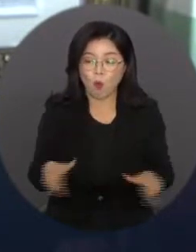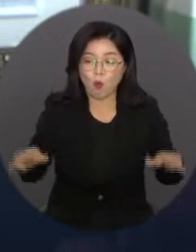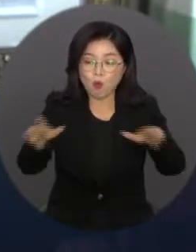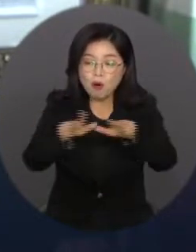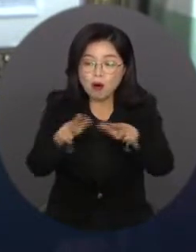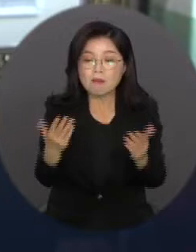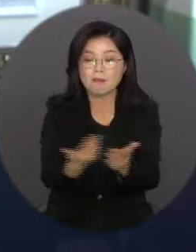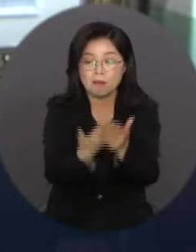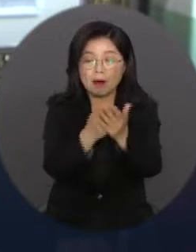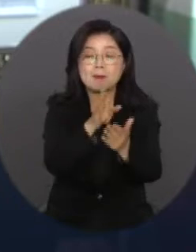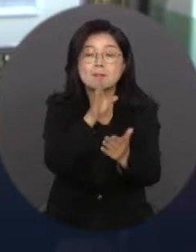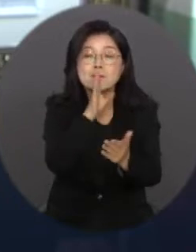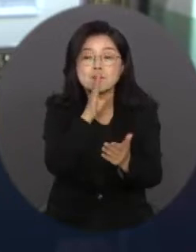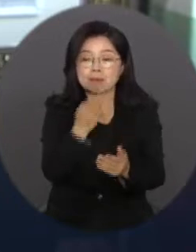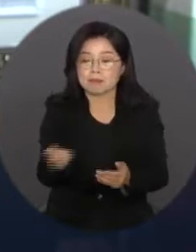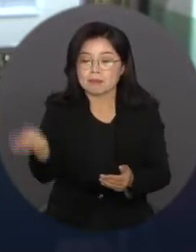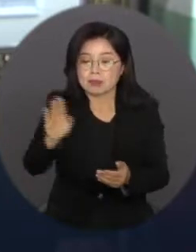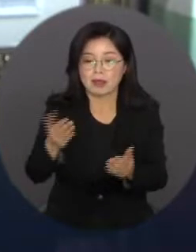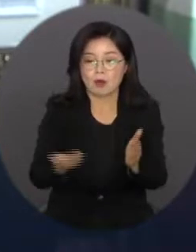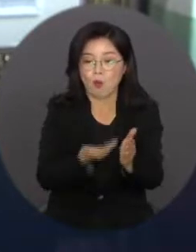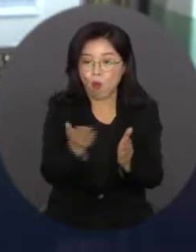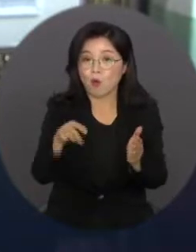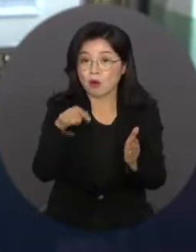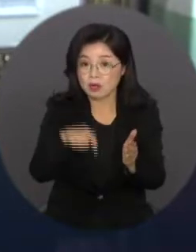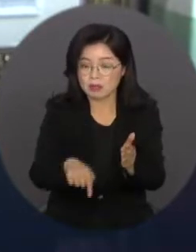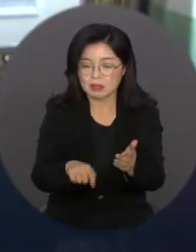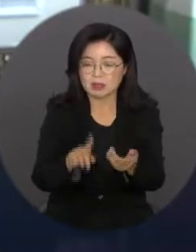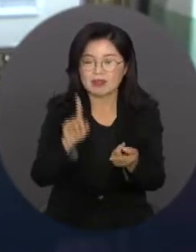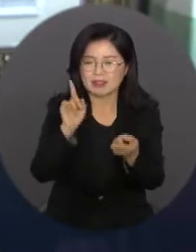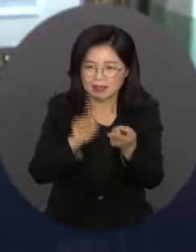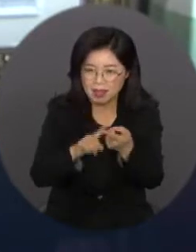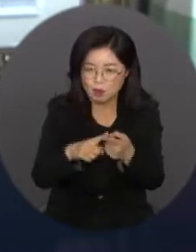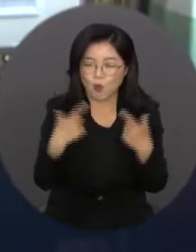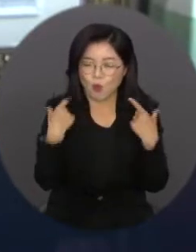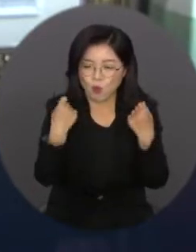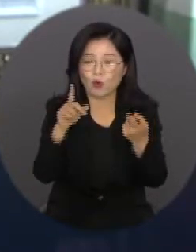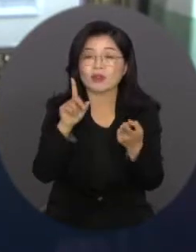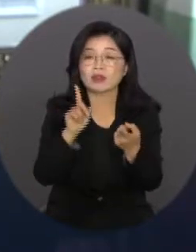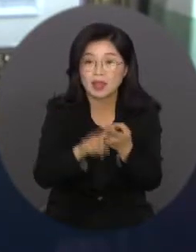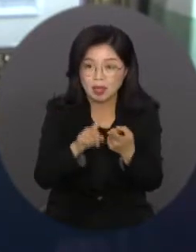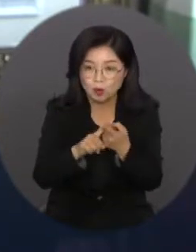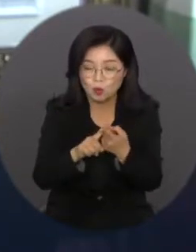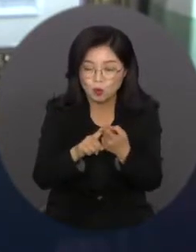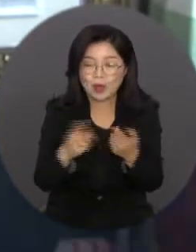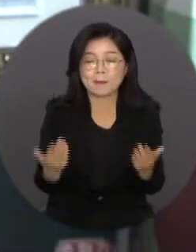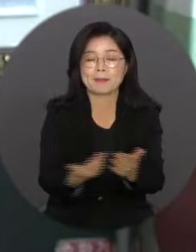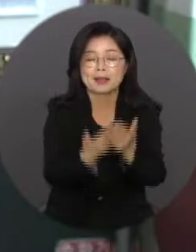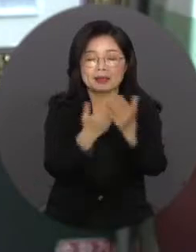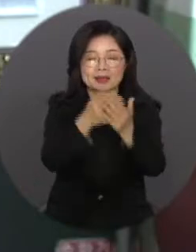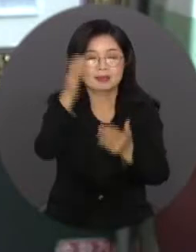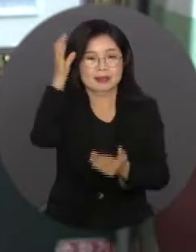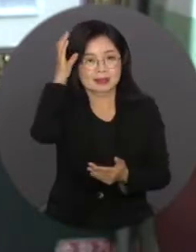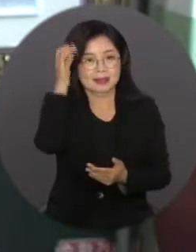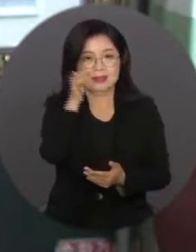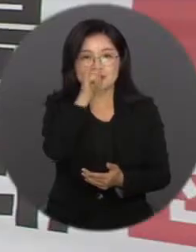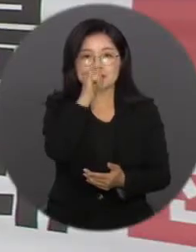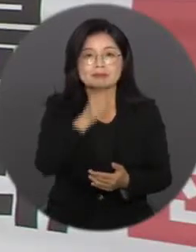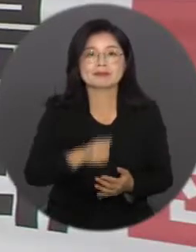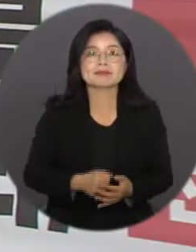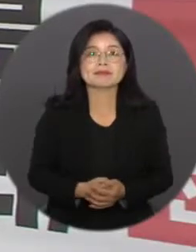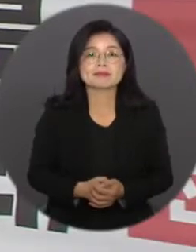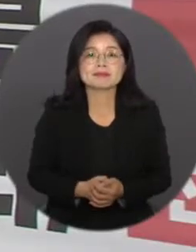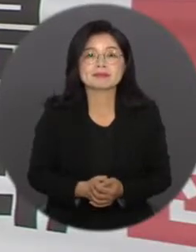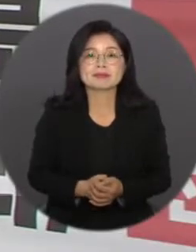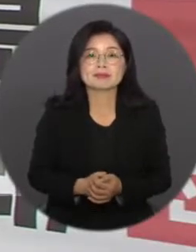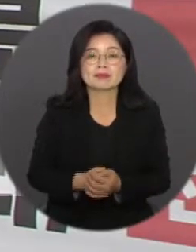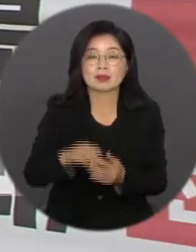이 풍암호수만큼은 주민들이 원형을 보존하는 차원에서 개발되기를 바라고 있습니다.